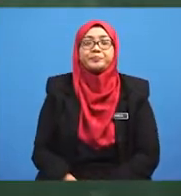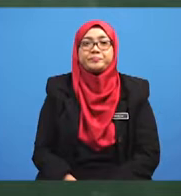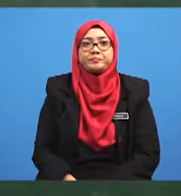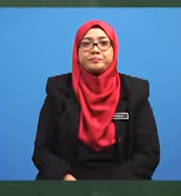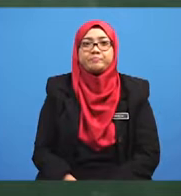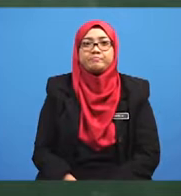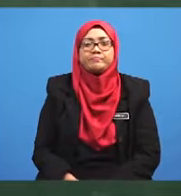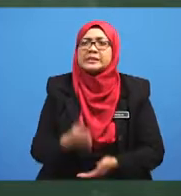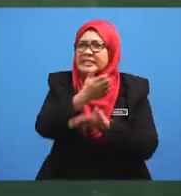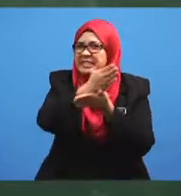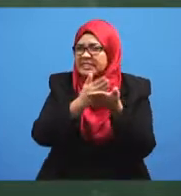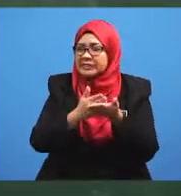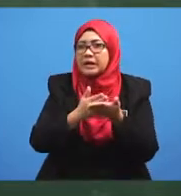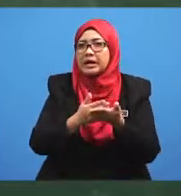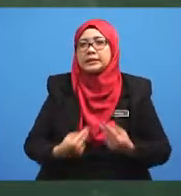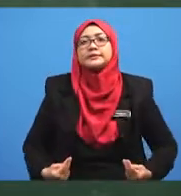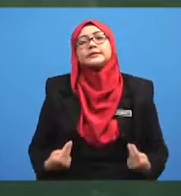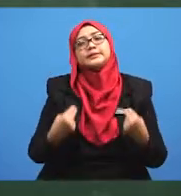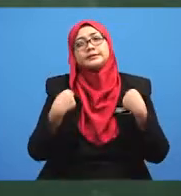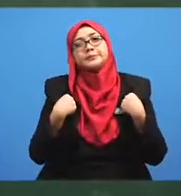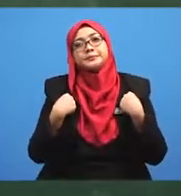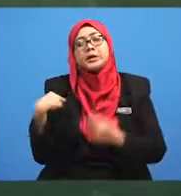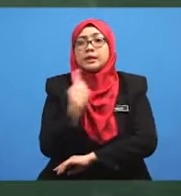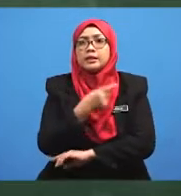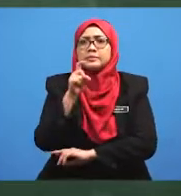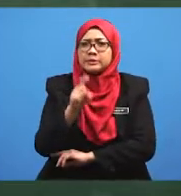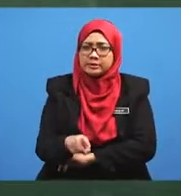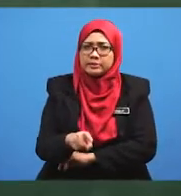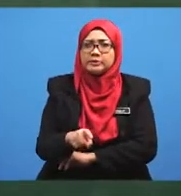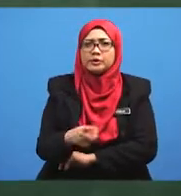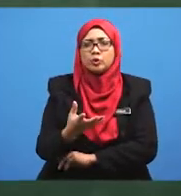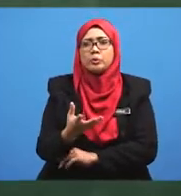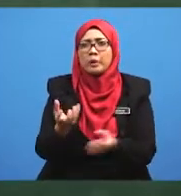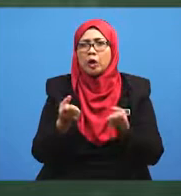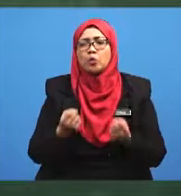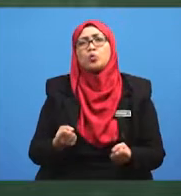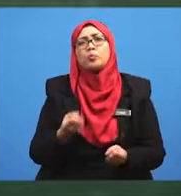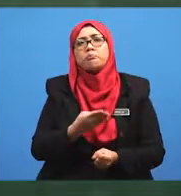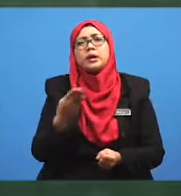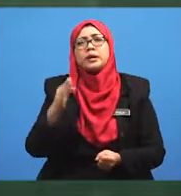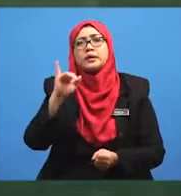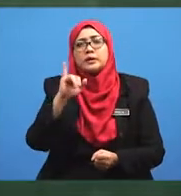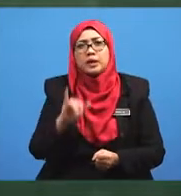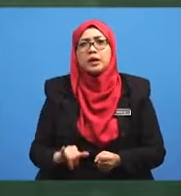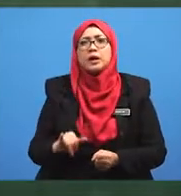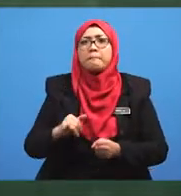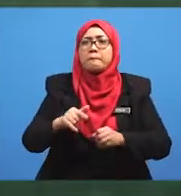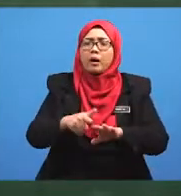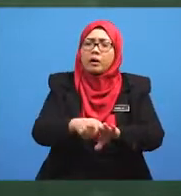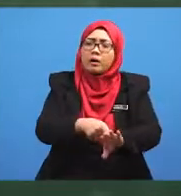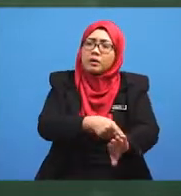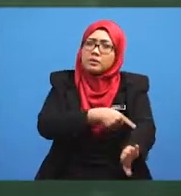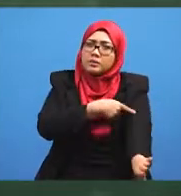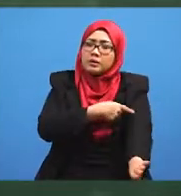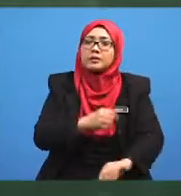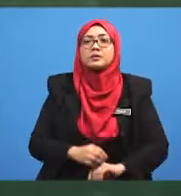Setengah hayat. Kita perlukan bahan radioisotop yang mempunyai setengah hayat yang panjang